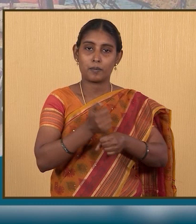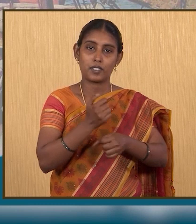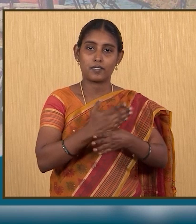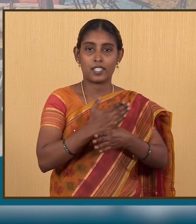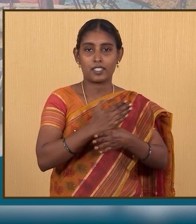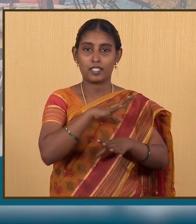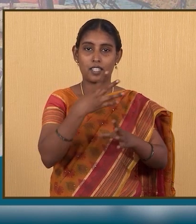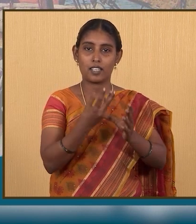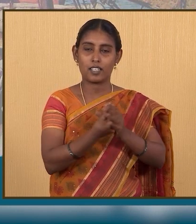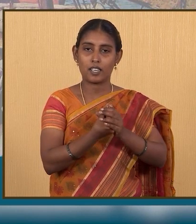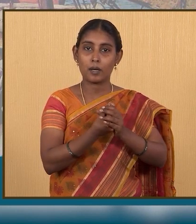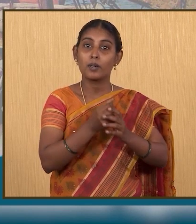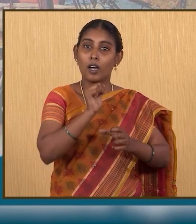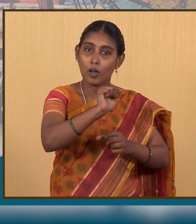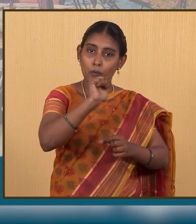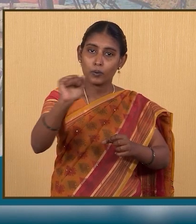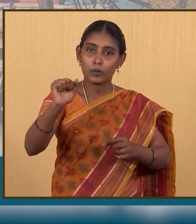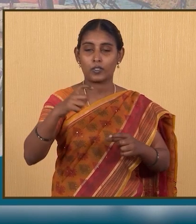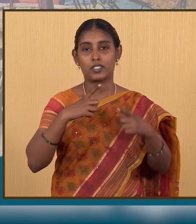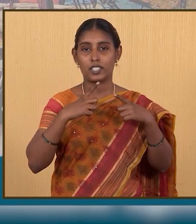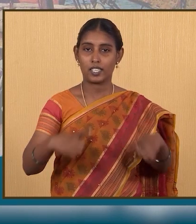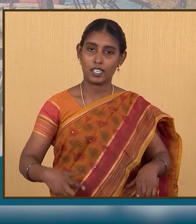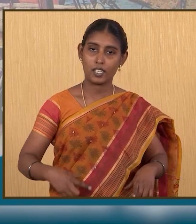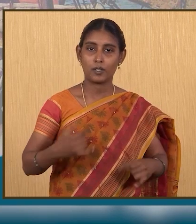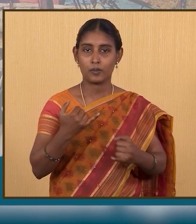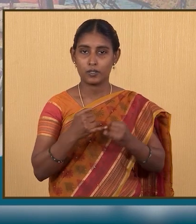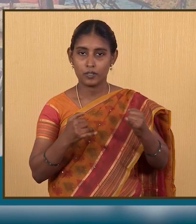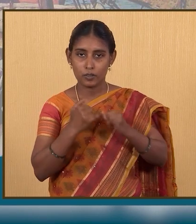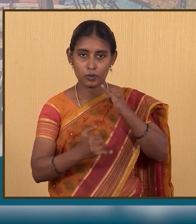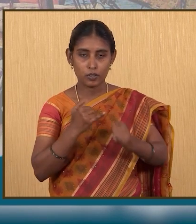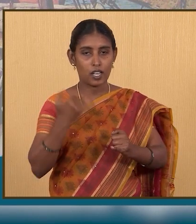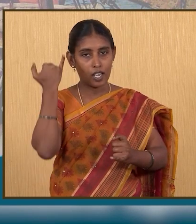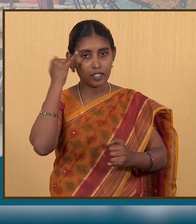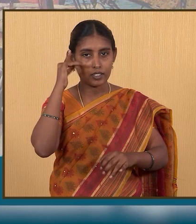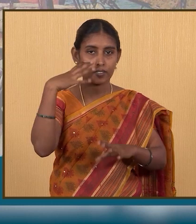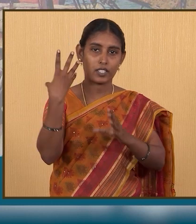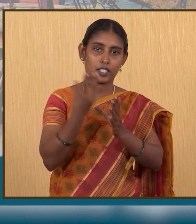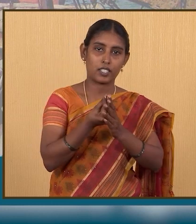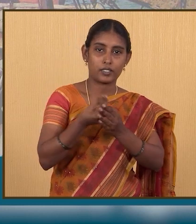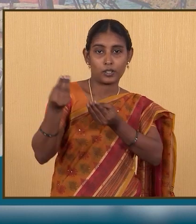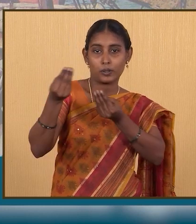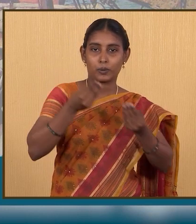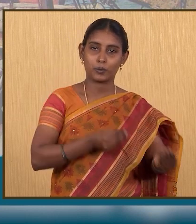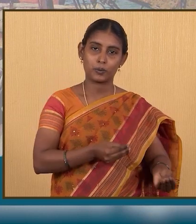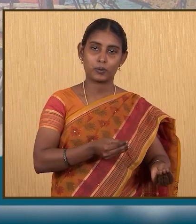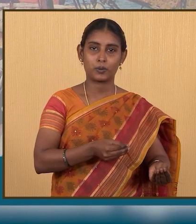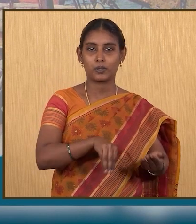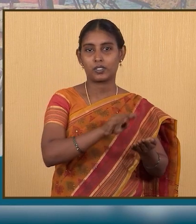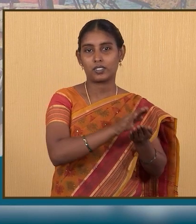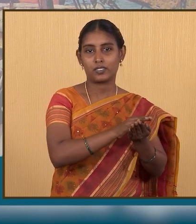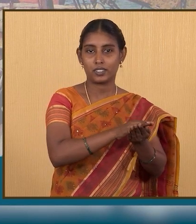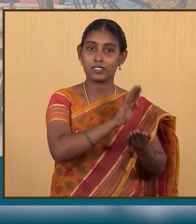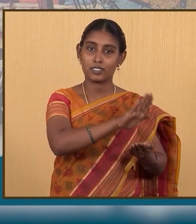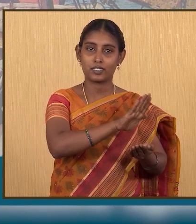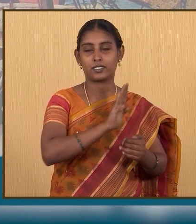எல்லாம் அவங்களுடைய அனுபவங்களையும் உணர்வுகளையும் விட்டு சென்றிருக்காங்க. இது நமக்கு